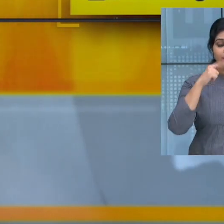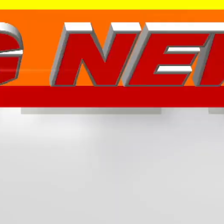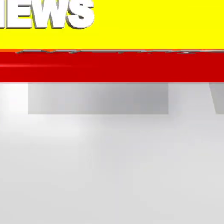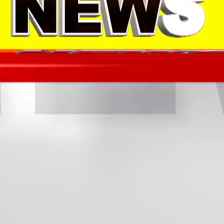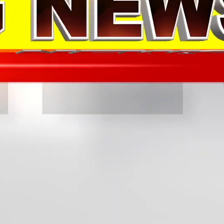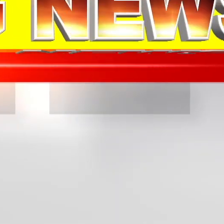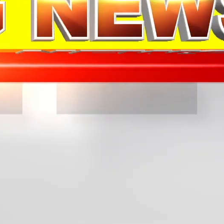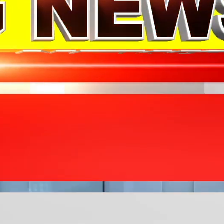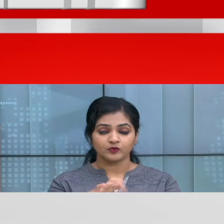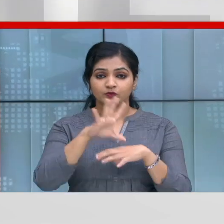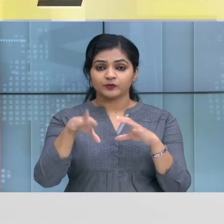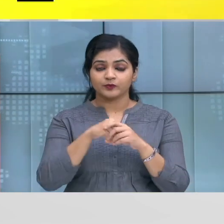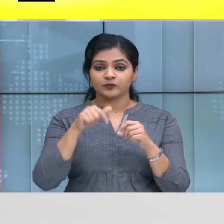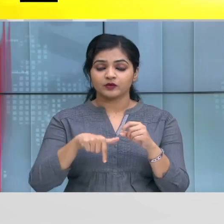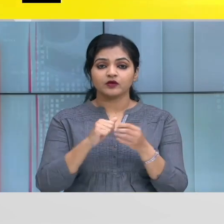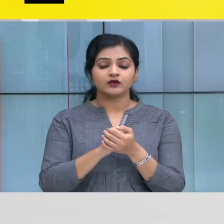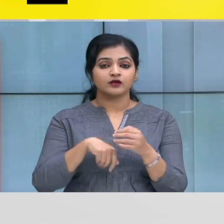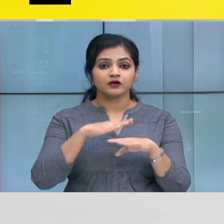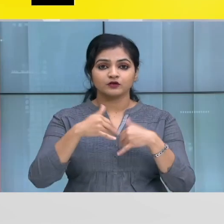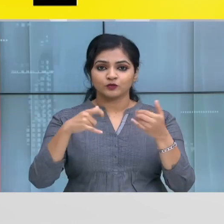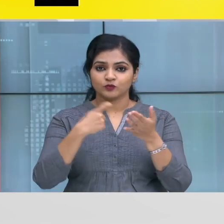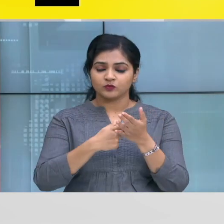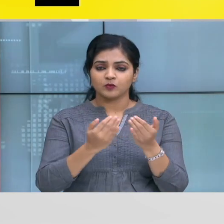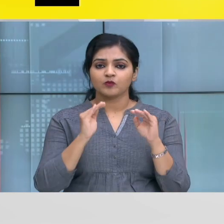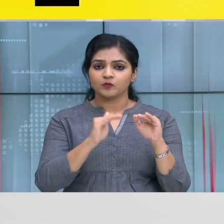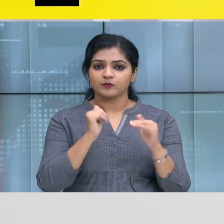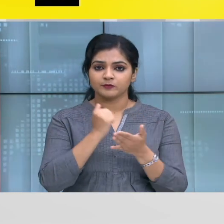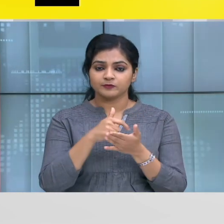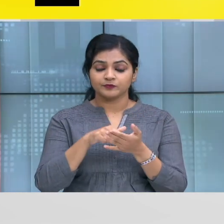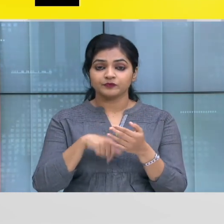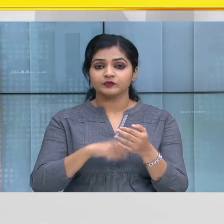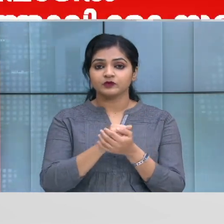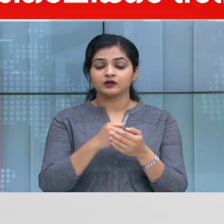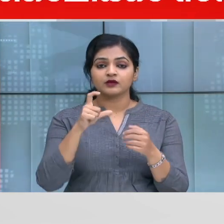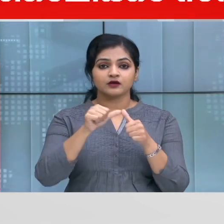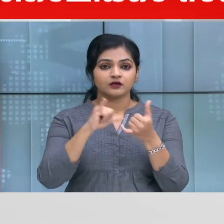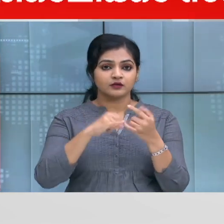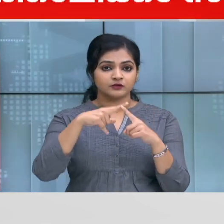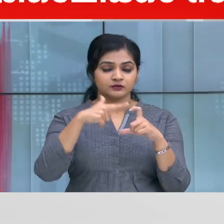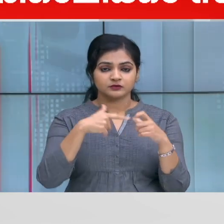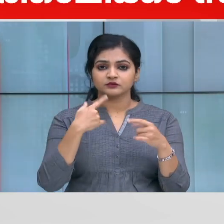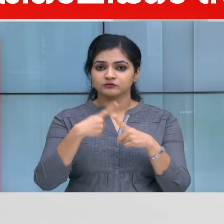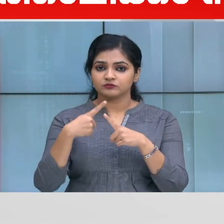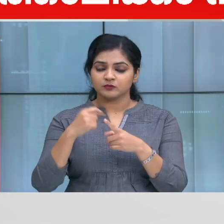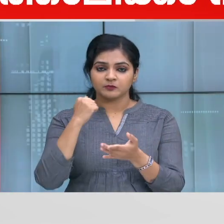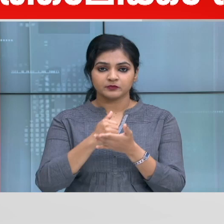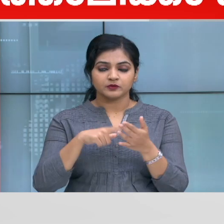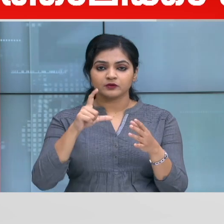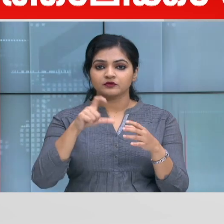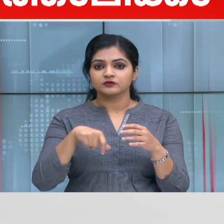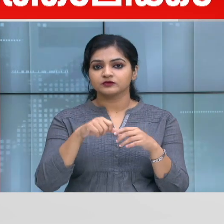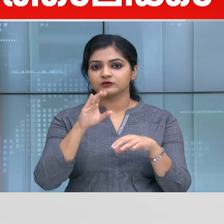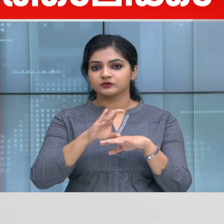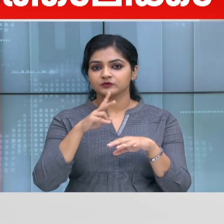സാഹോദര്യം, സ്വാതന്ത്ര്യം എന്നീ ഭരണഘടനാ മൂല്യങ്ങൾ സംരക്ഷിക്കപ്പെടണം. ജാതി സെൻസസ് നടപ്പിലാക്കണമെന്നും ലത്തീൻ സഭ ആവശ്യപ്പെട്ടു. വരാപ്പുഴ